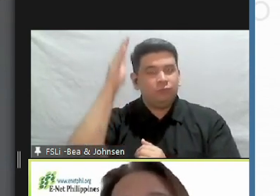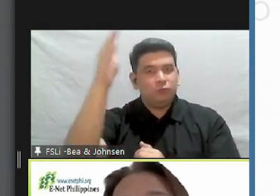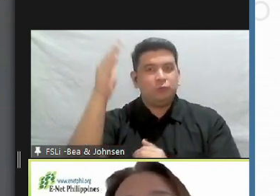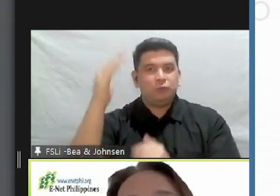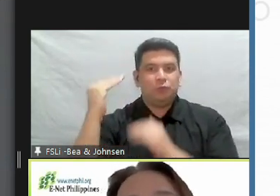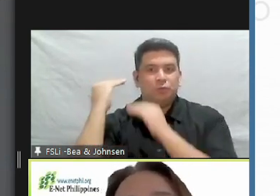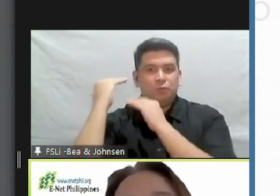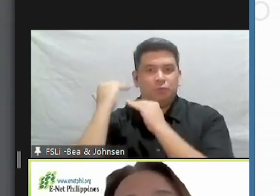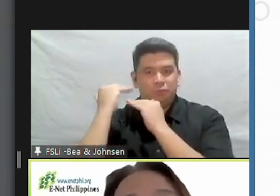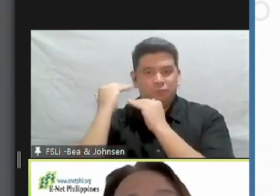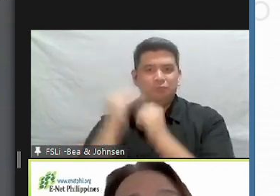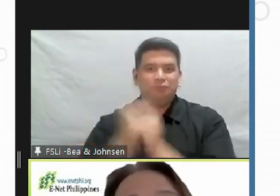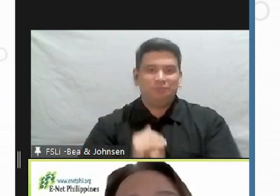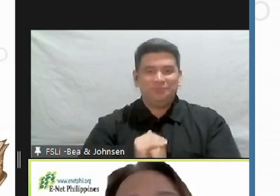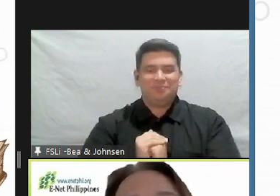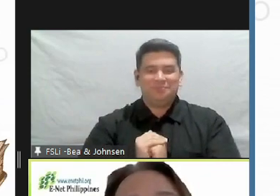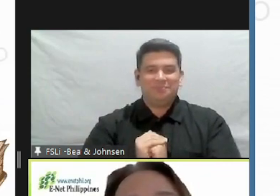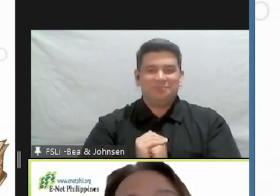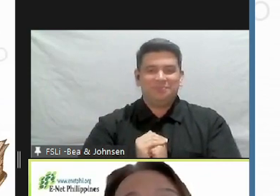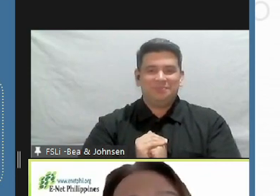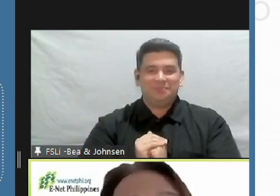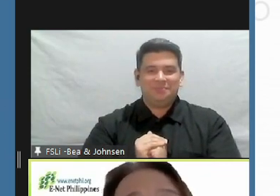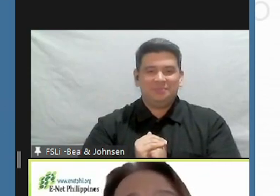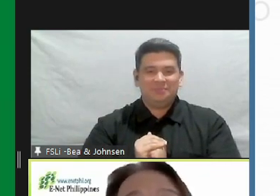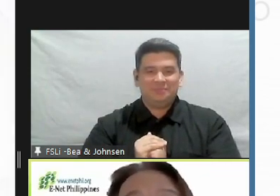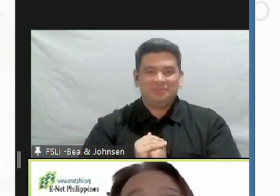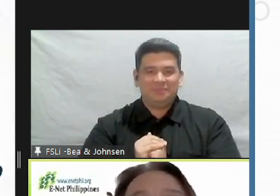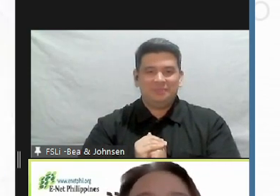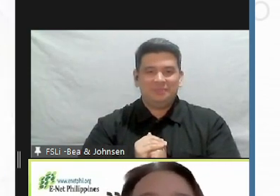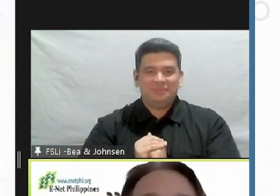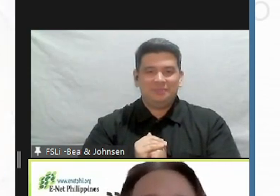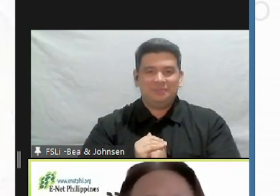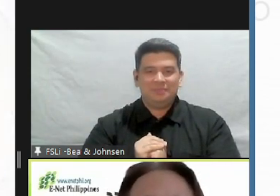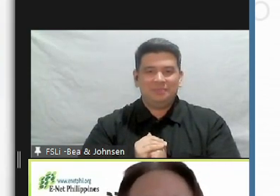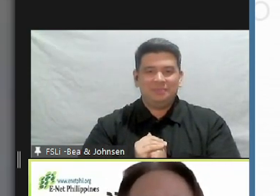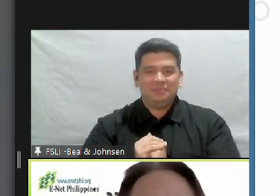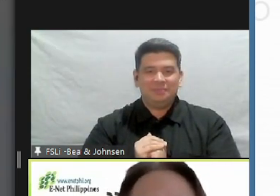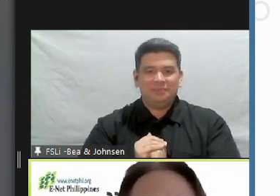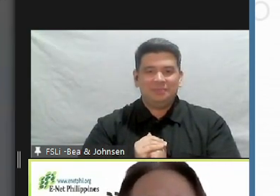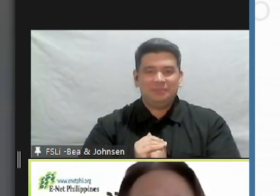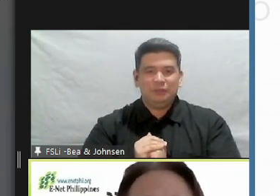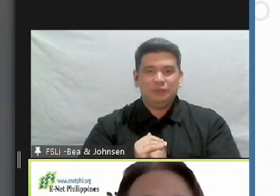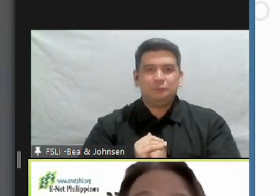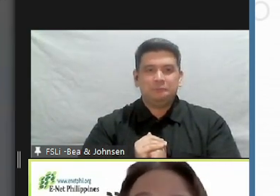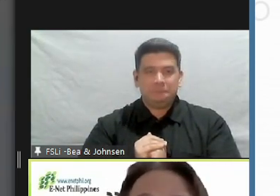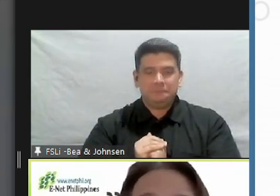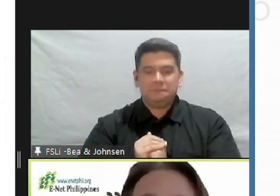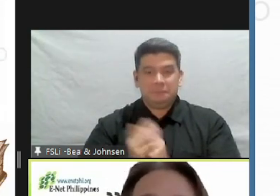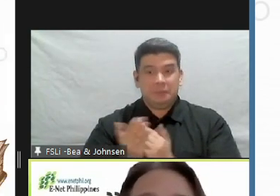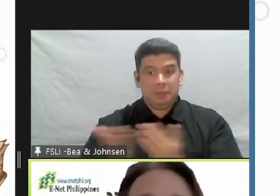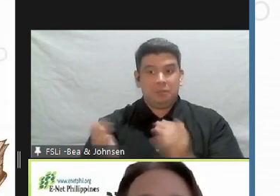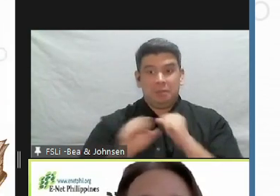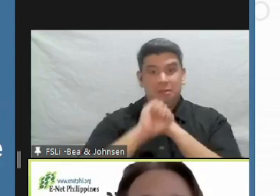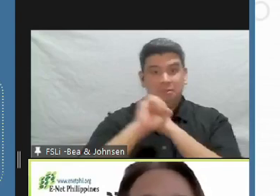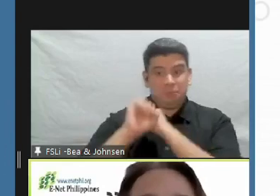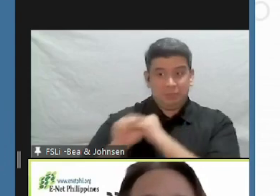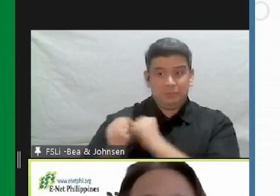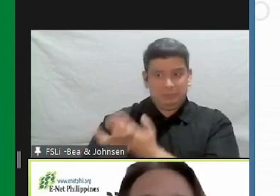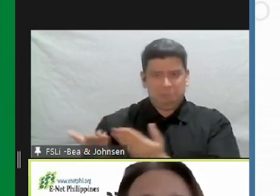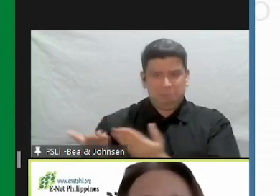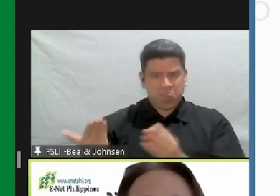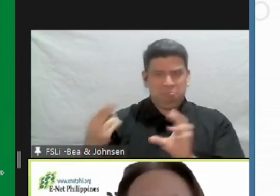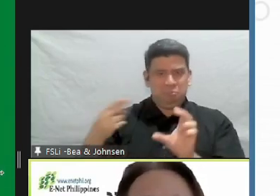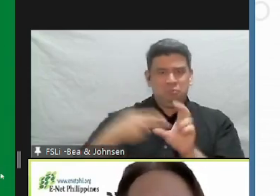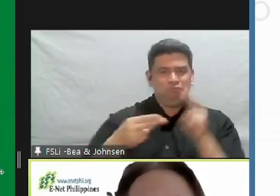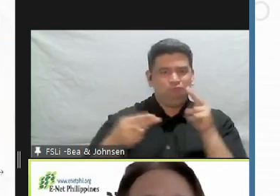ganitong advokasya ay kasama agad kayo, no, na sumasama sa promosyon, no, at pagtataguyod ng